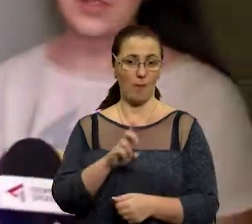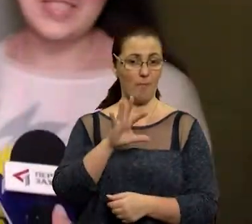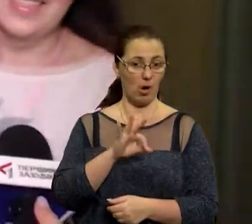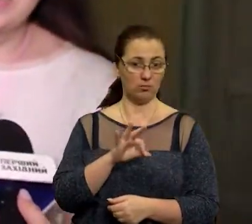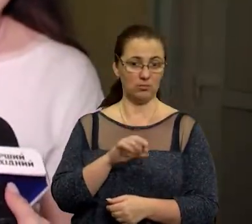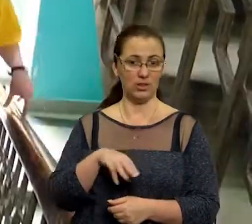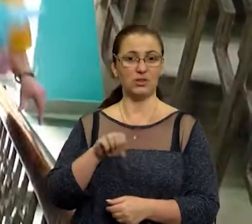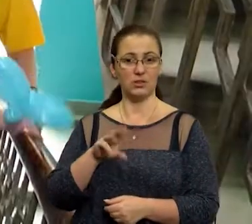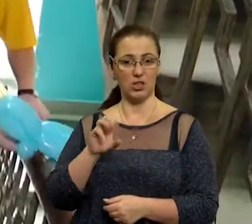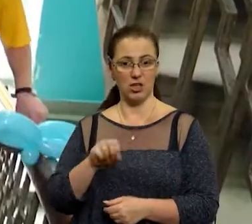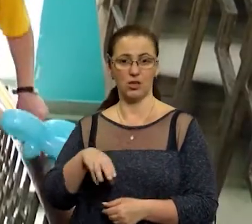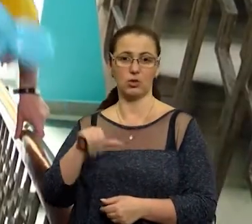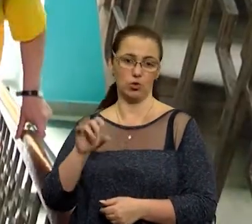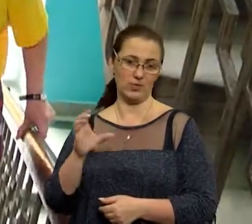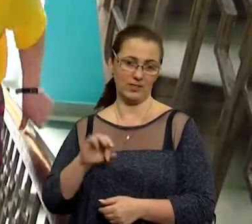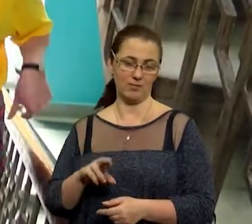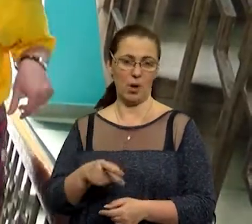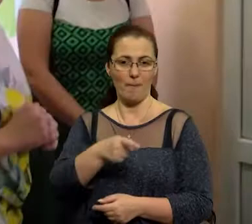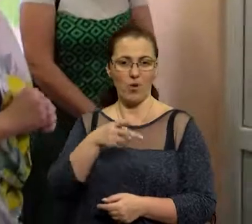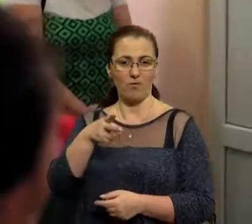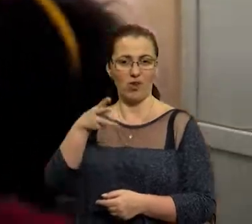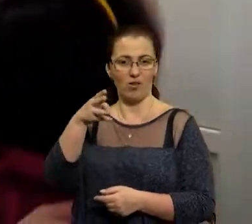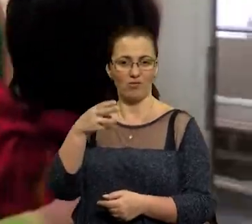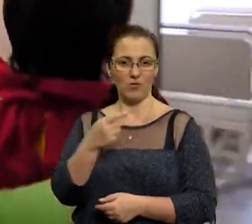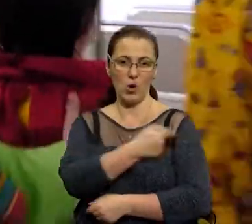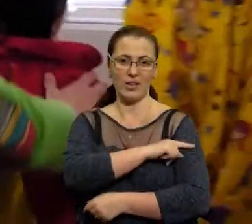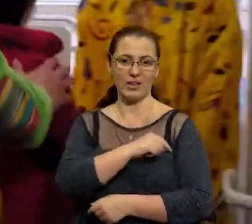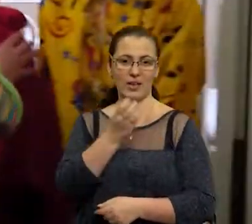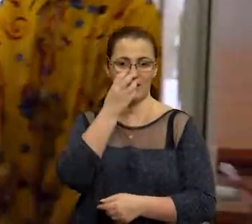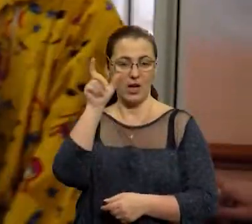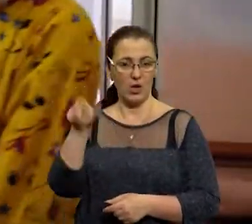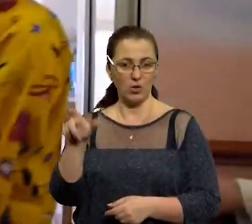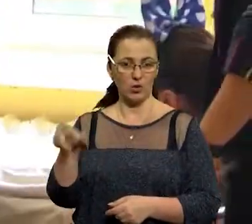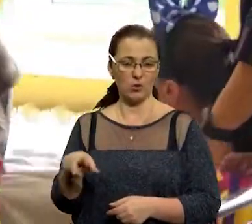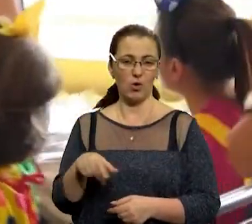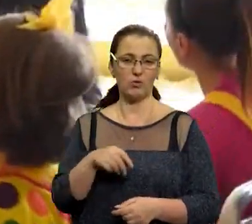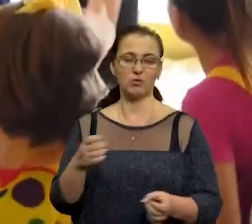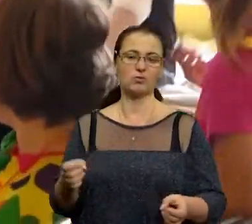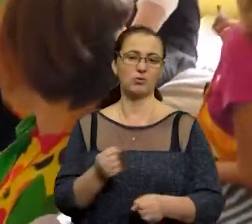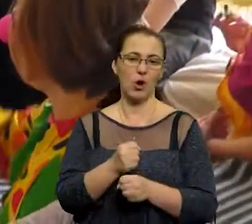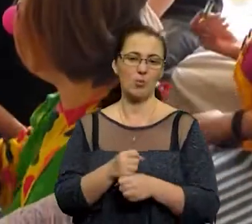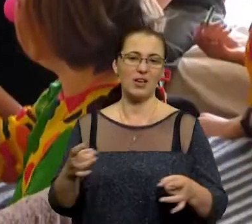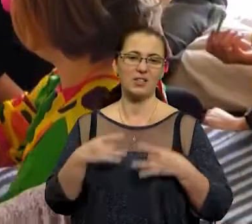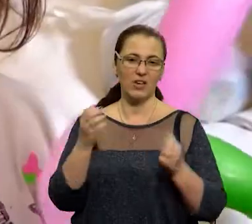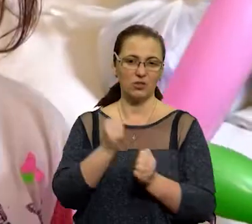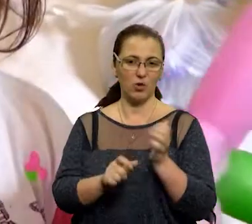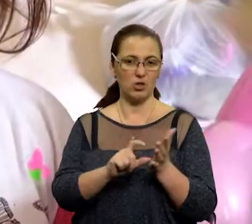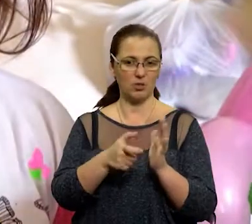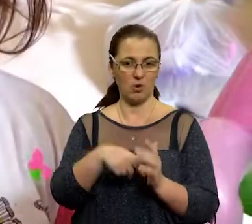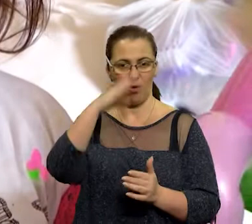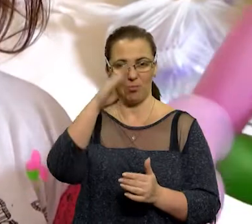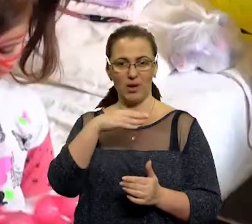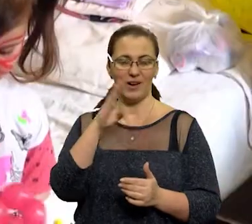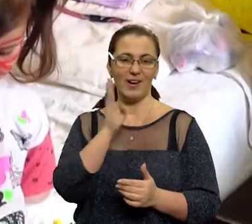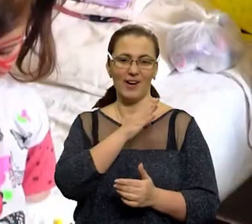Таша. Туся. Поверх за поверхом лікарняні клоуни під час свого дебюту влаштовують свято у кожній палаті. Батьки розчулені,